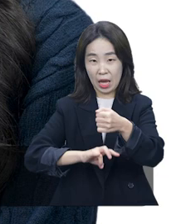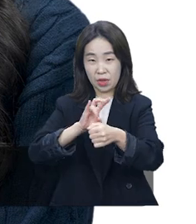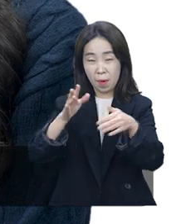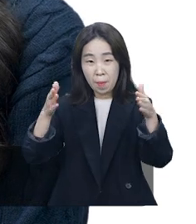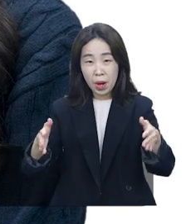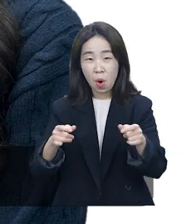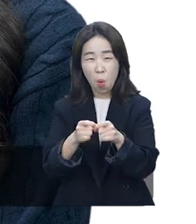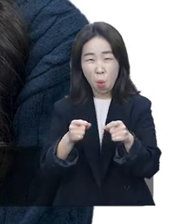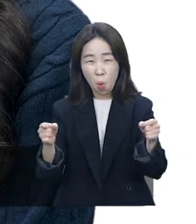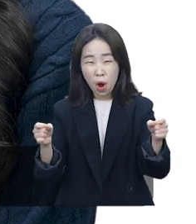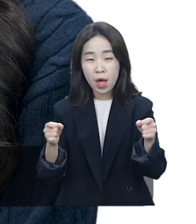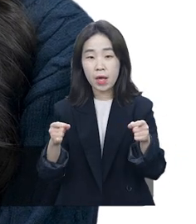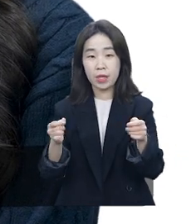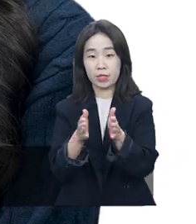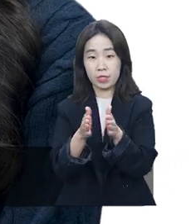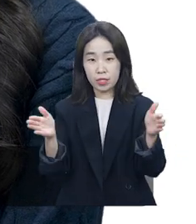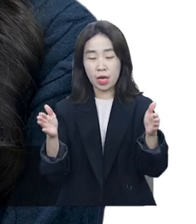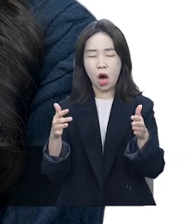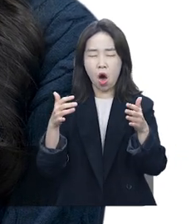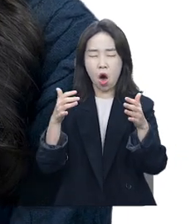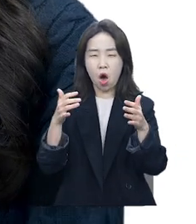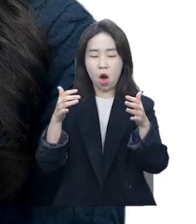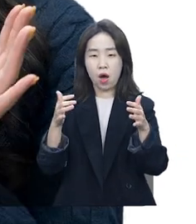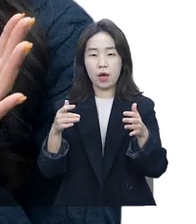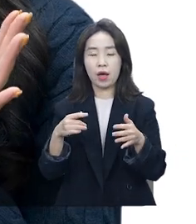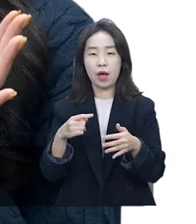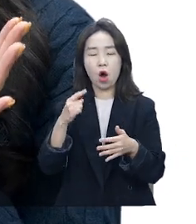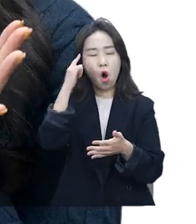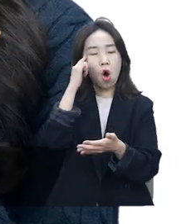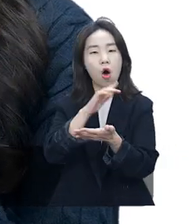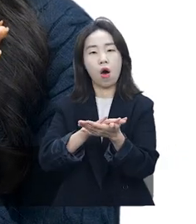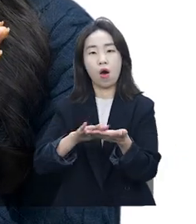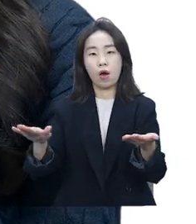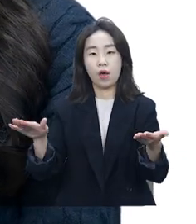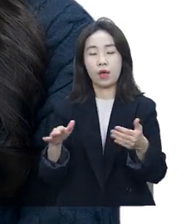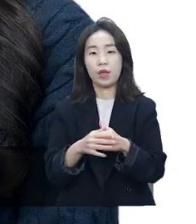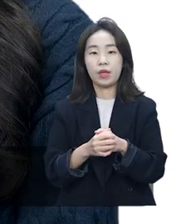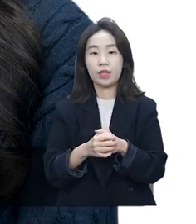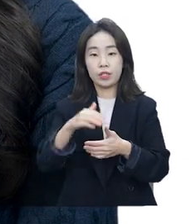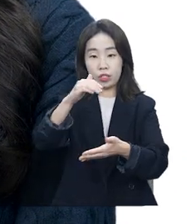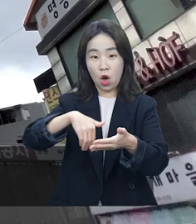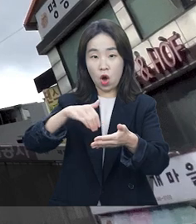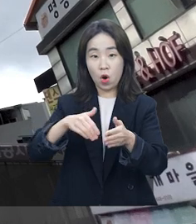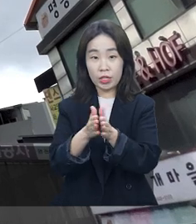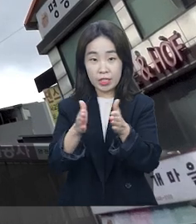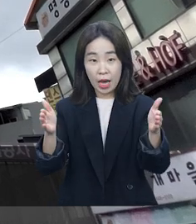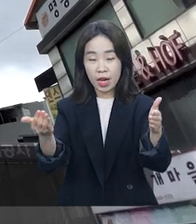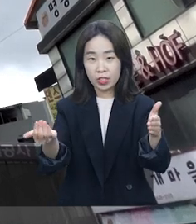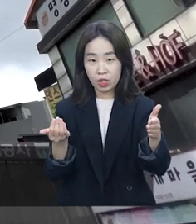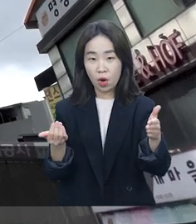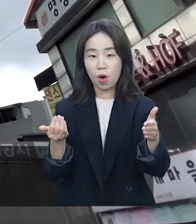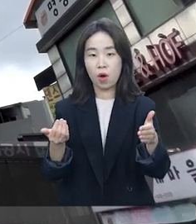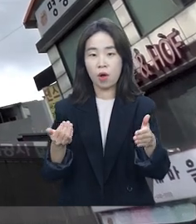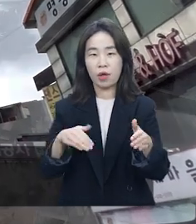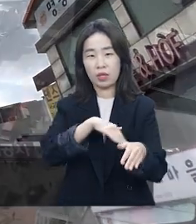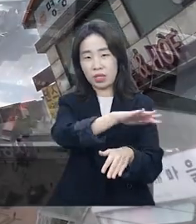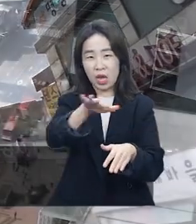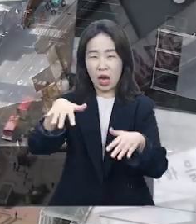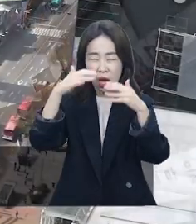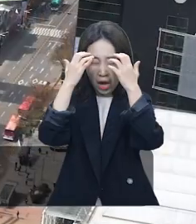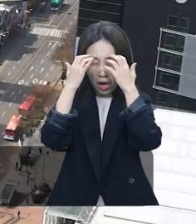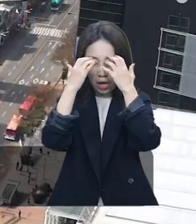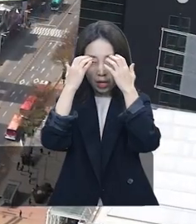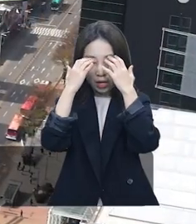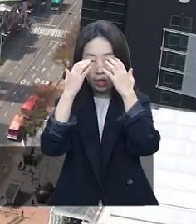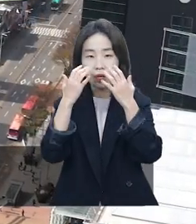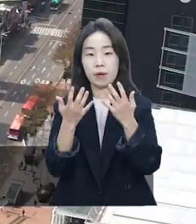후 24년 만에 이뤄지는 건물 철거에 이 알턴니가 빠진 듯한 기분인데요. 이 철거 작업이 이뤄지기까지